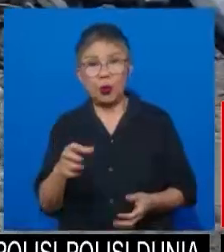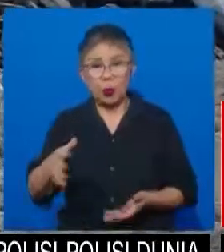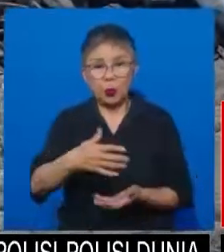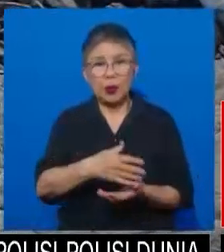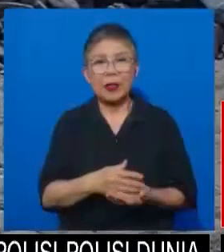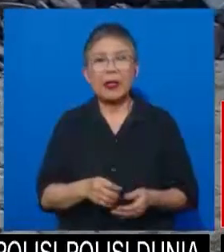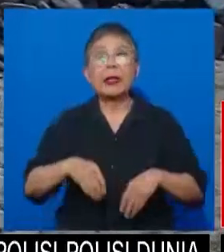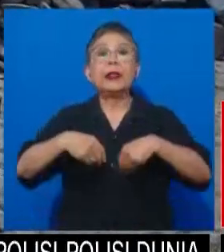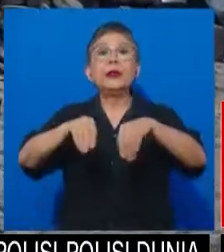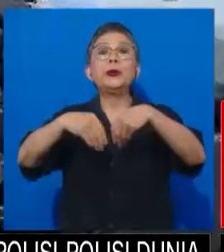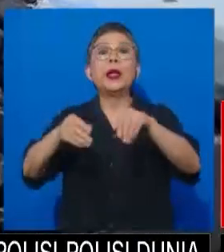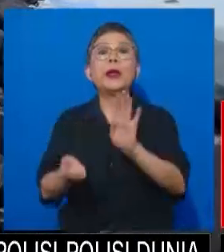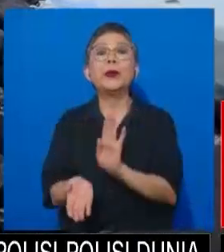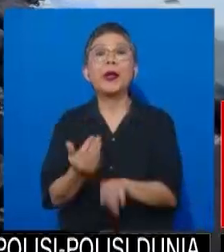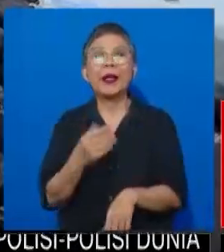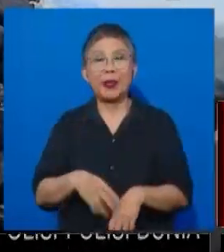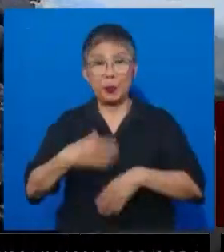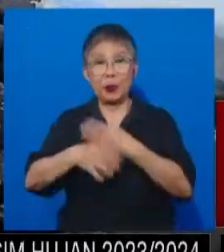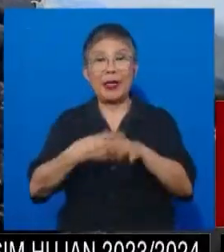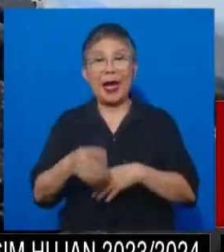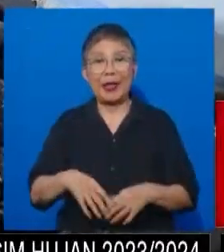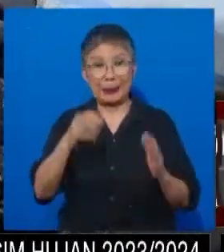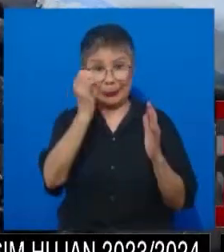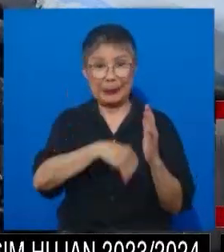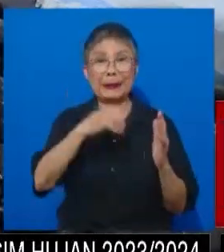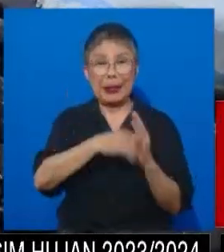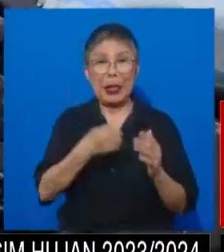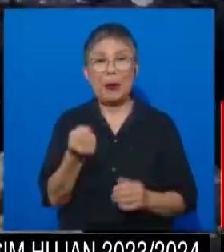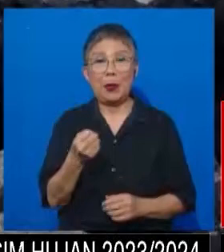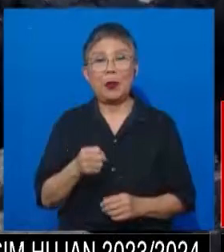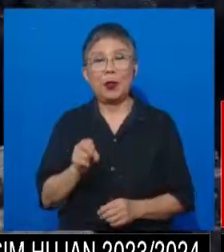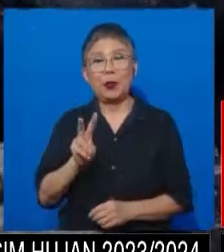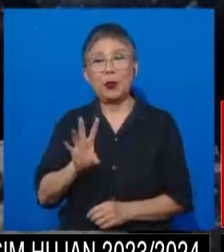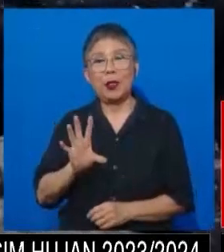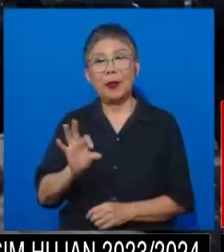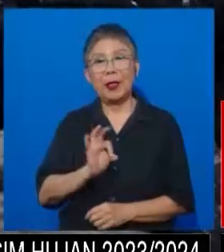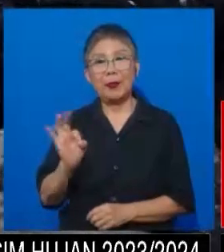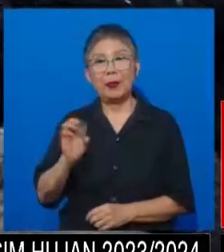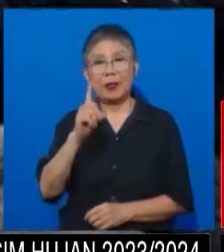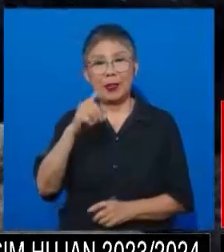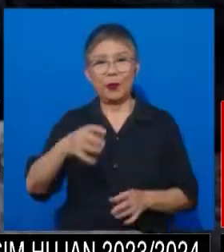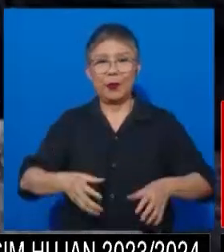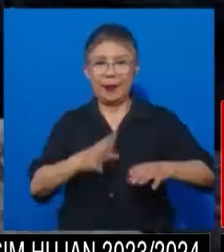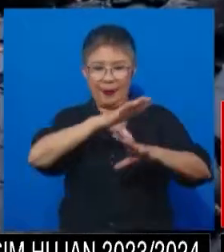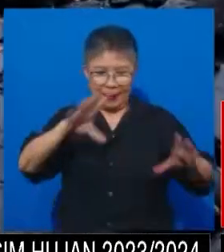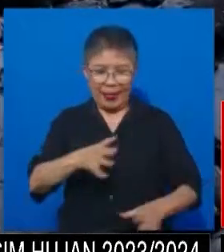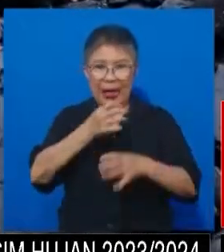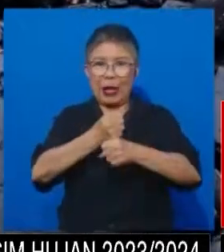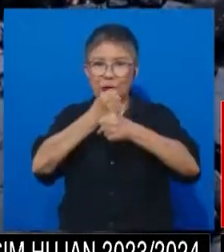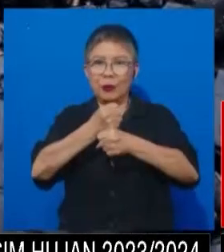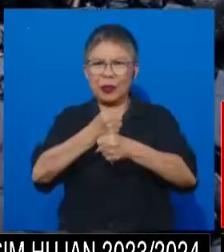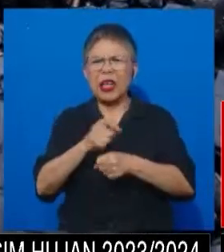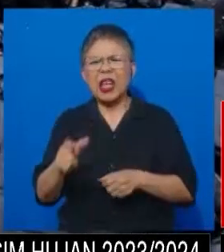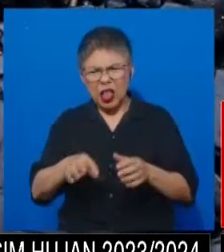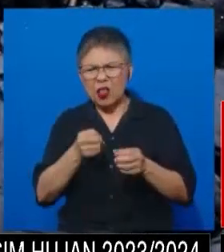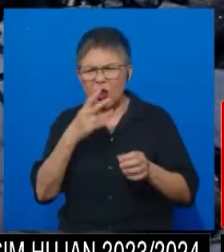ini nantinya dijual kembali ke pihak perusahaan tambang batu bara dengan harga Rp25.000 per karung. Selain merusak biota laut,